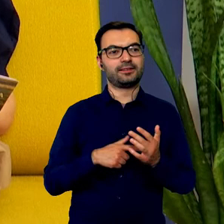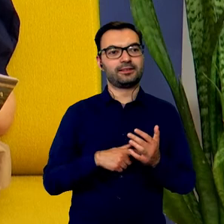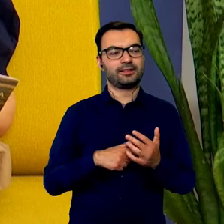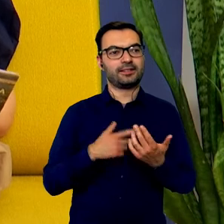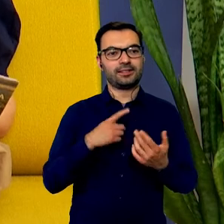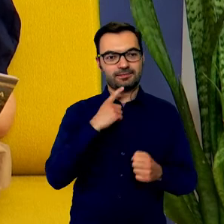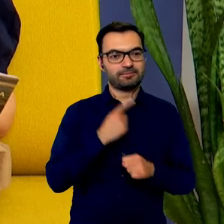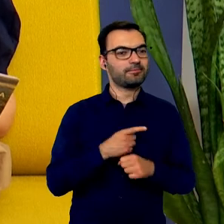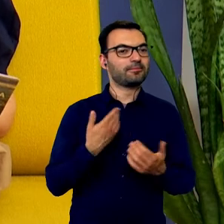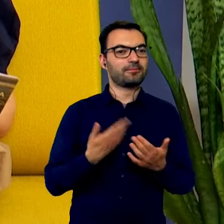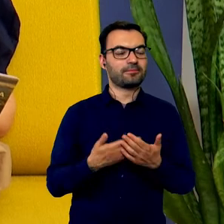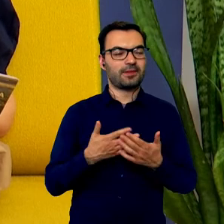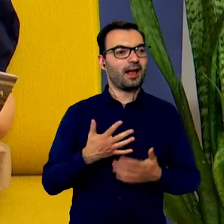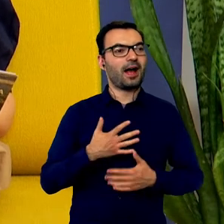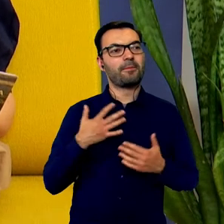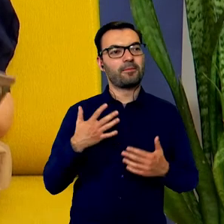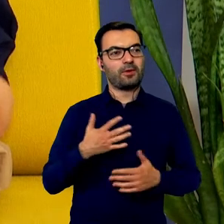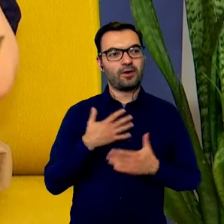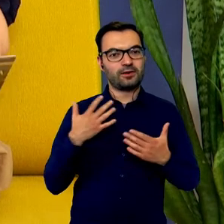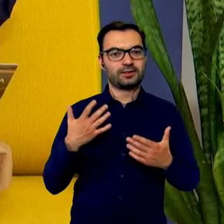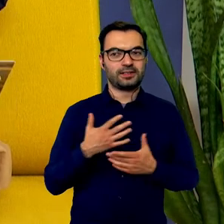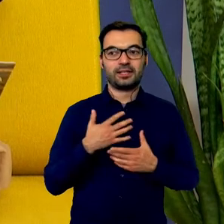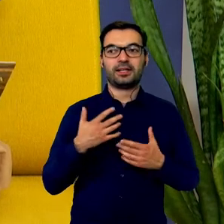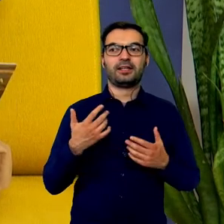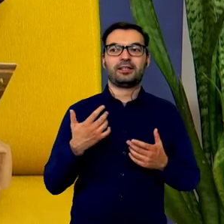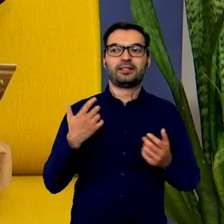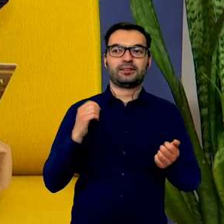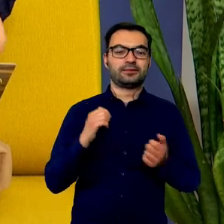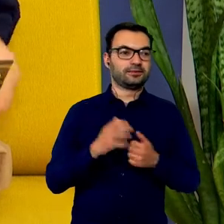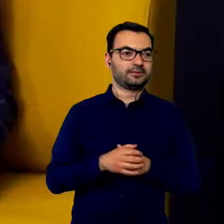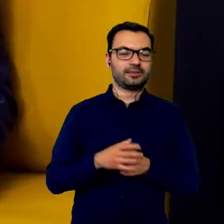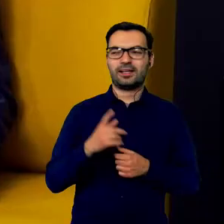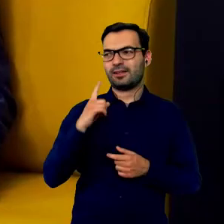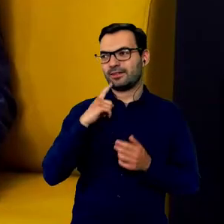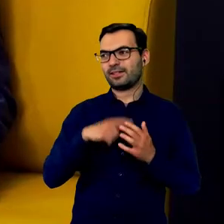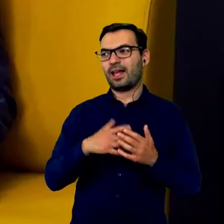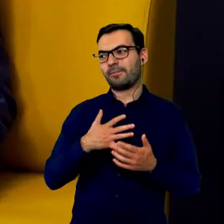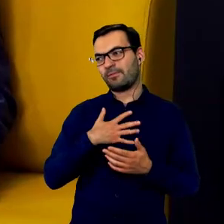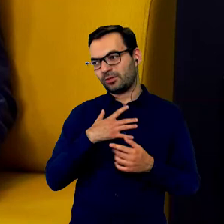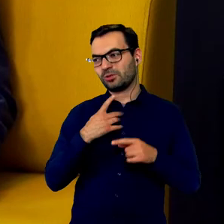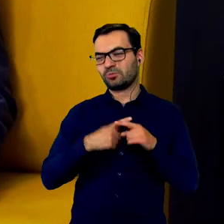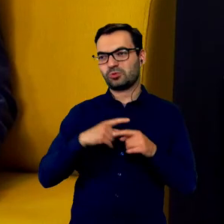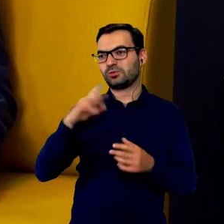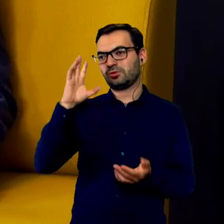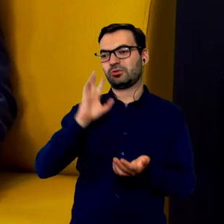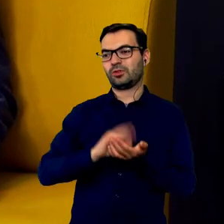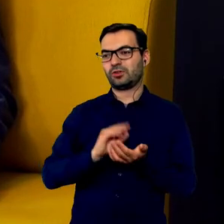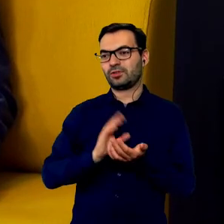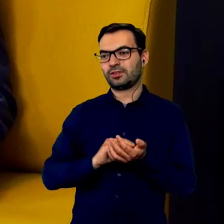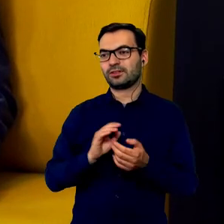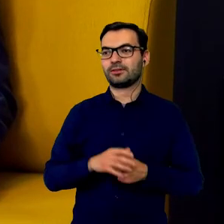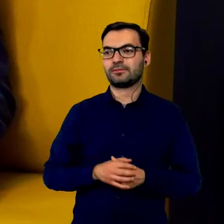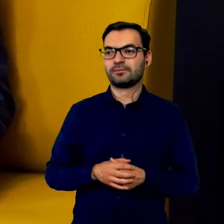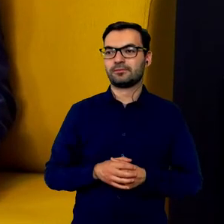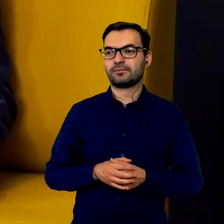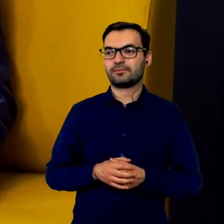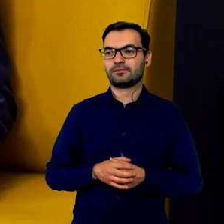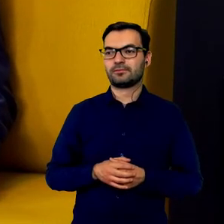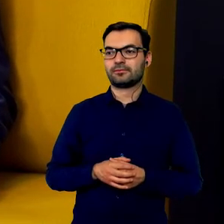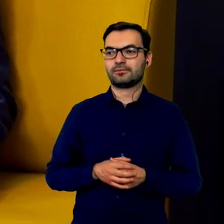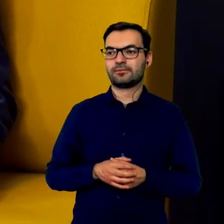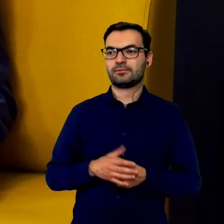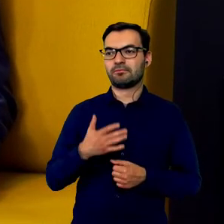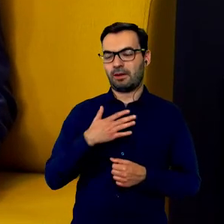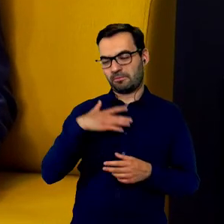pokierowane emocjami. Chociaż wydaje się, że życiowa zmiana absolutna. Emocjami i doświadczeniem jednak, bo mam